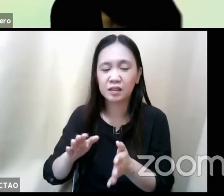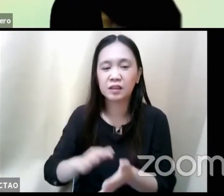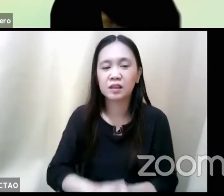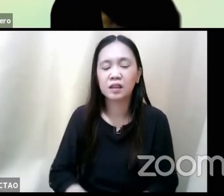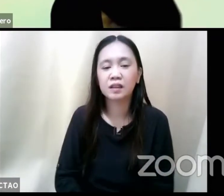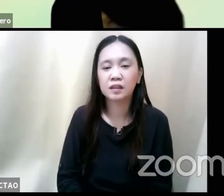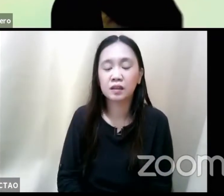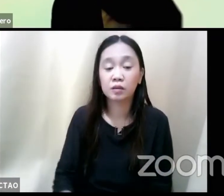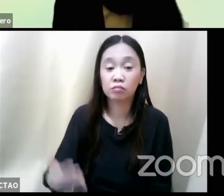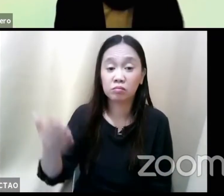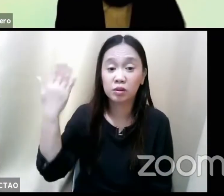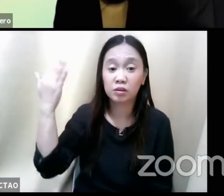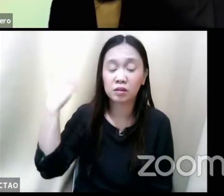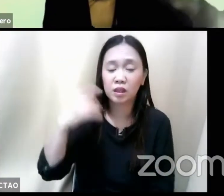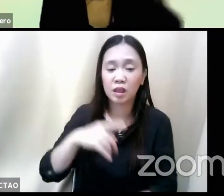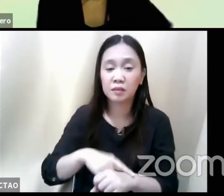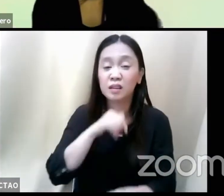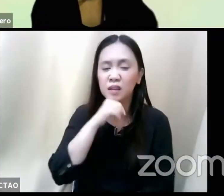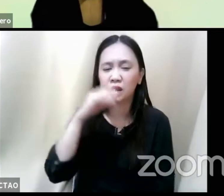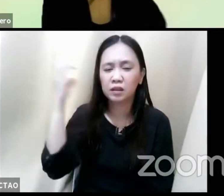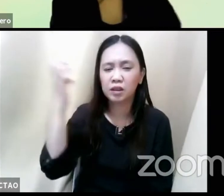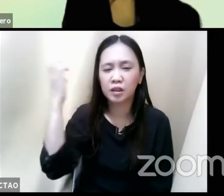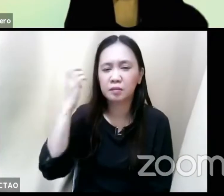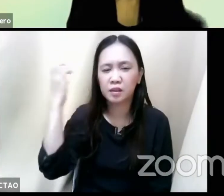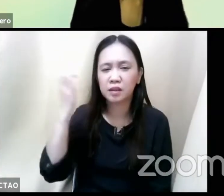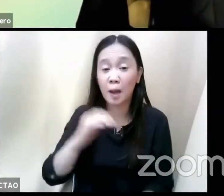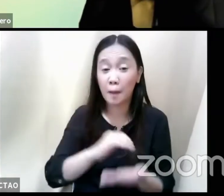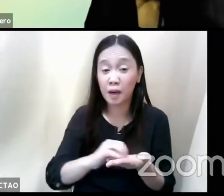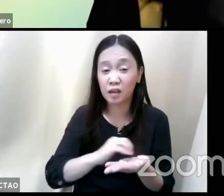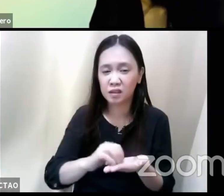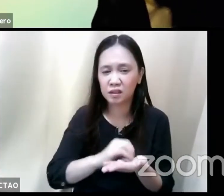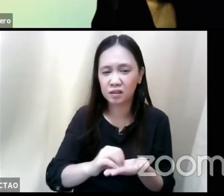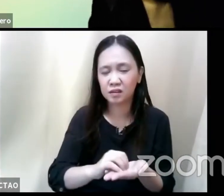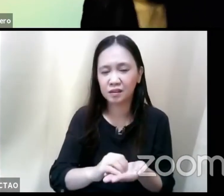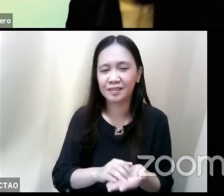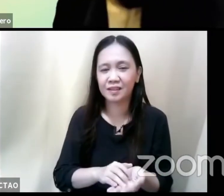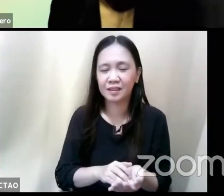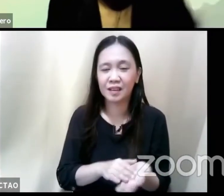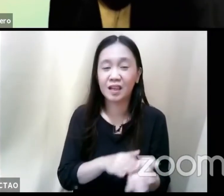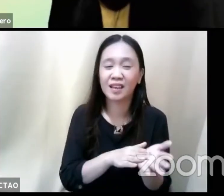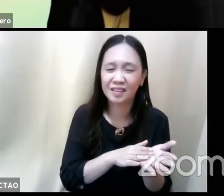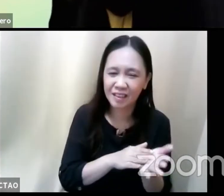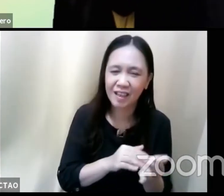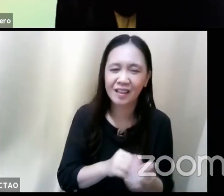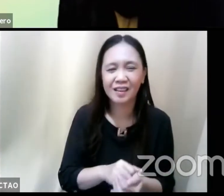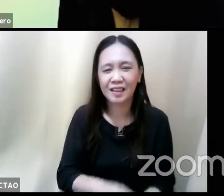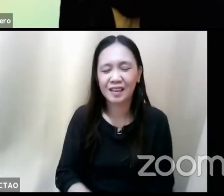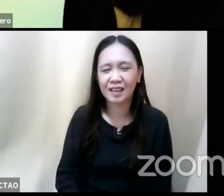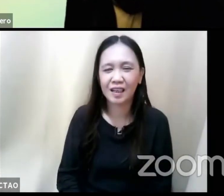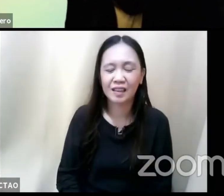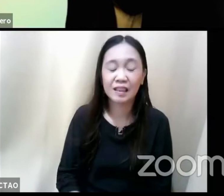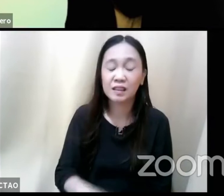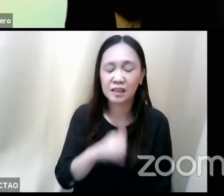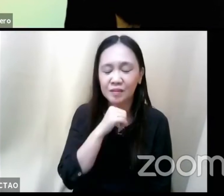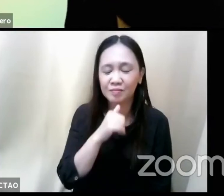that time, dahil hindi naman emergency, drill lang. So parang in-excuse ko na lang muna po parang, sige, wag na lang muna kasi nabanggit